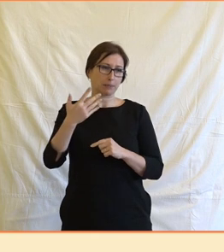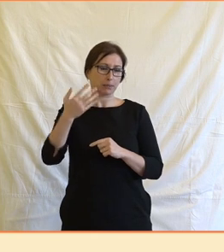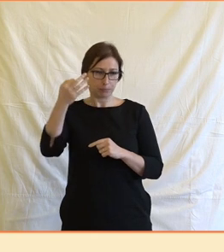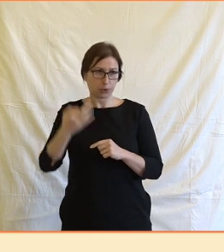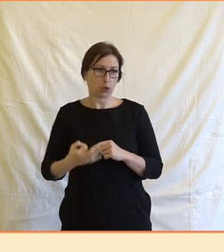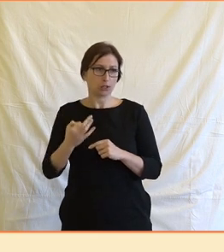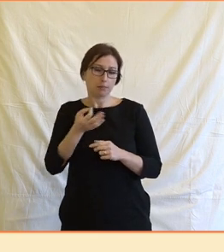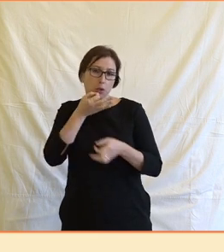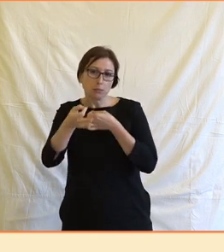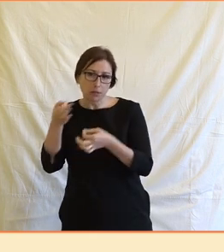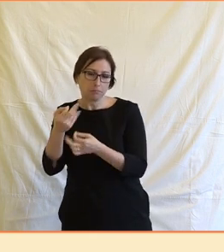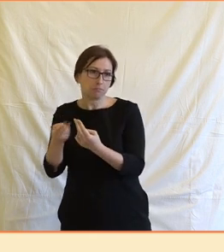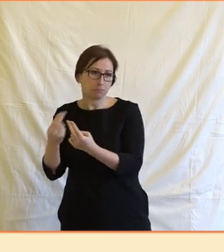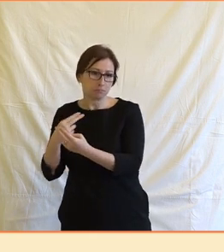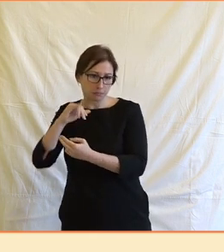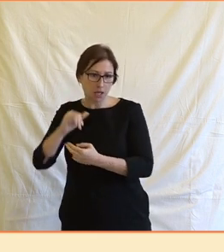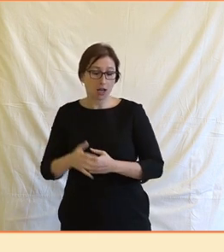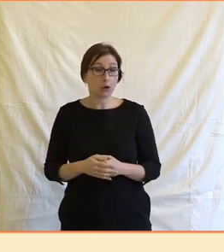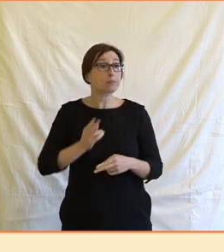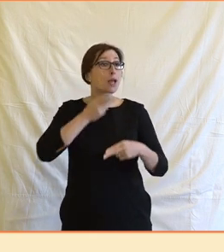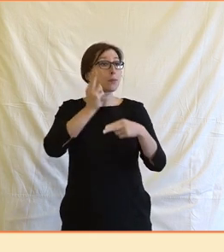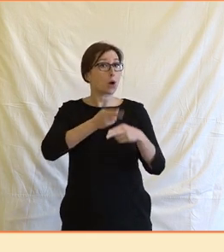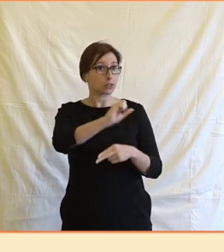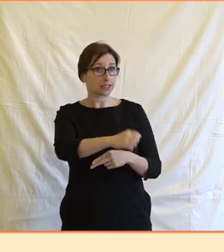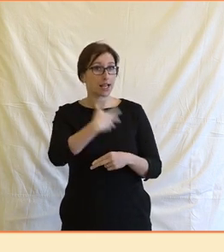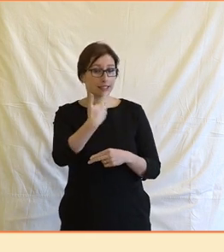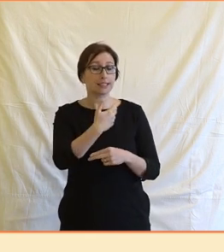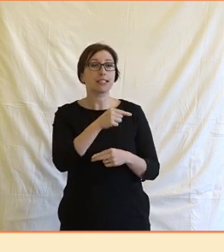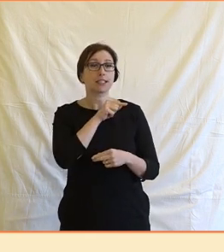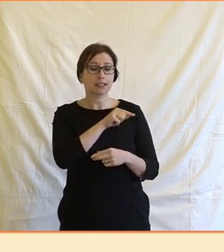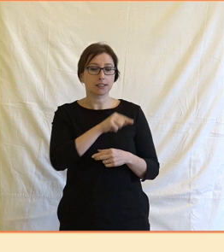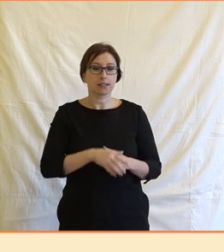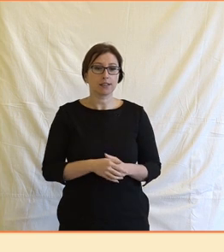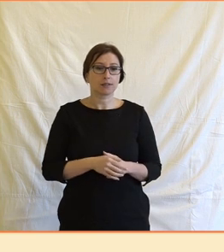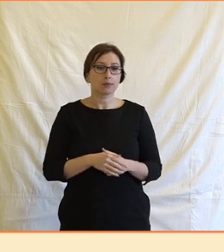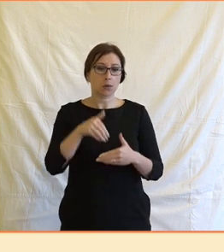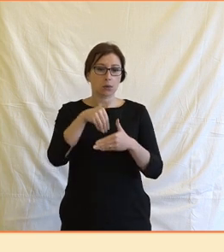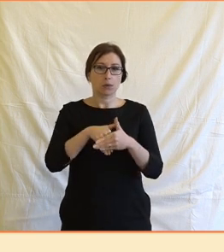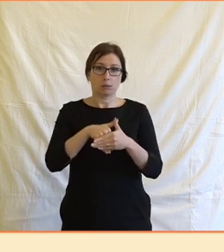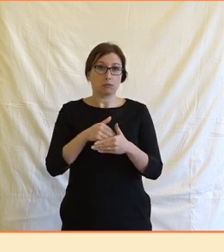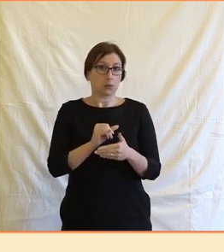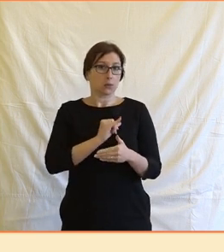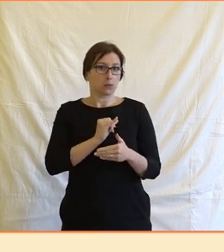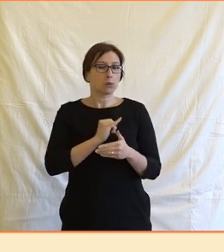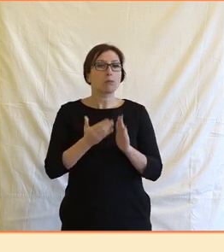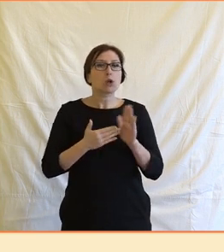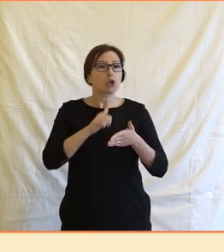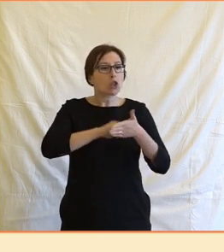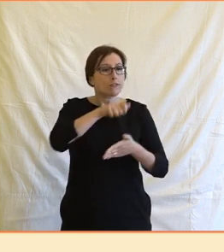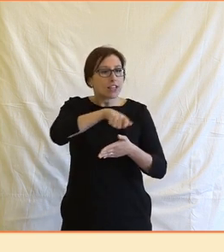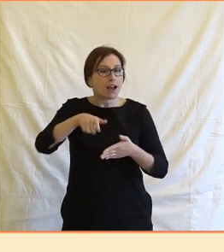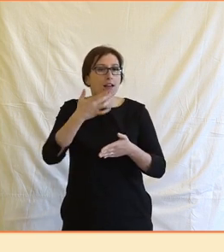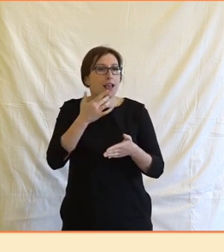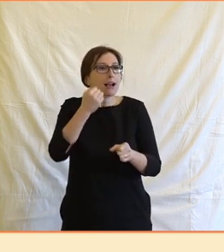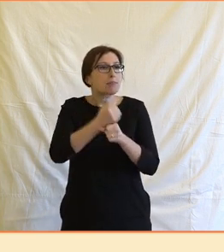čtvrtina dotázaných. A poslední slide, který je zajímavý, jak novináři pracují